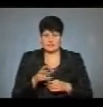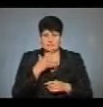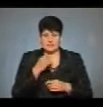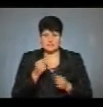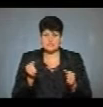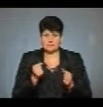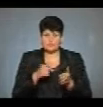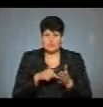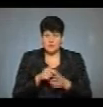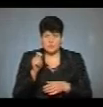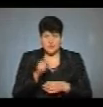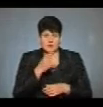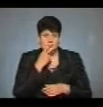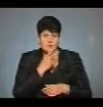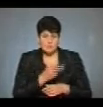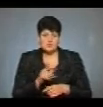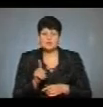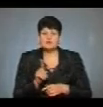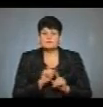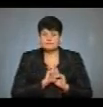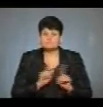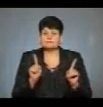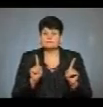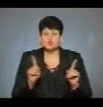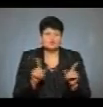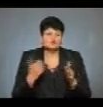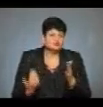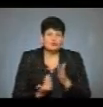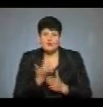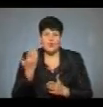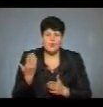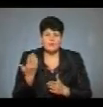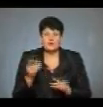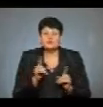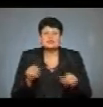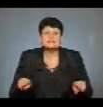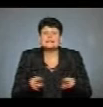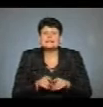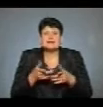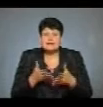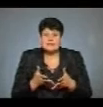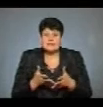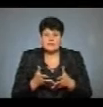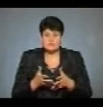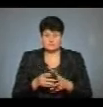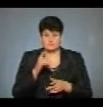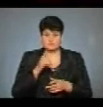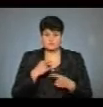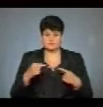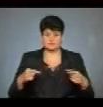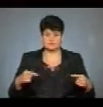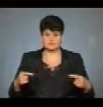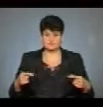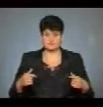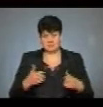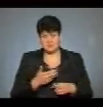містечко, приїхати і побачити щось неординарне, щось нове, щось таке, що не вкладається в класичні шаблони.